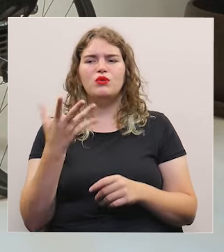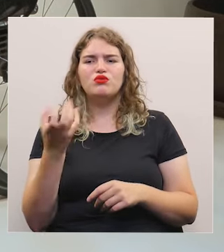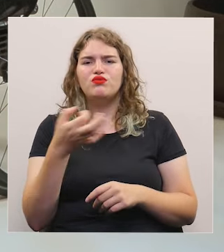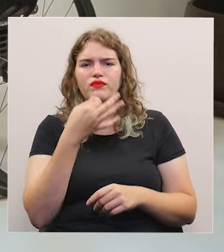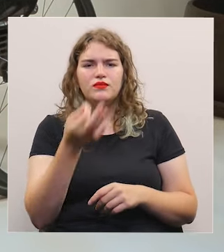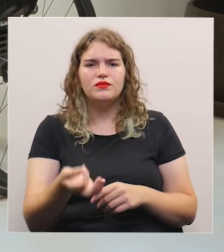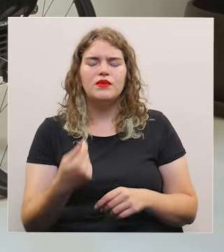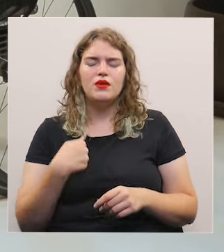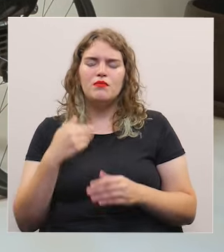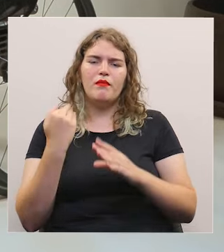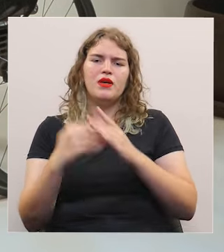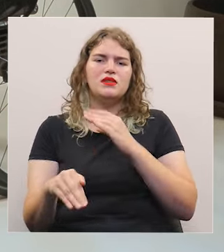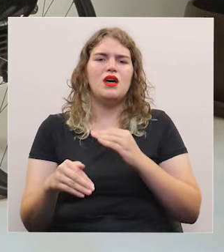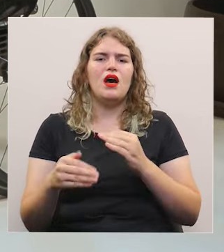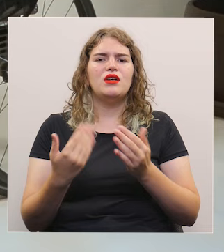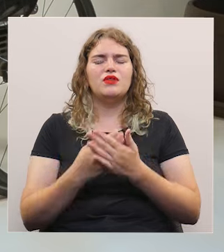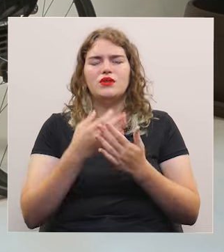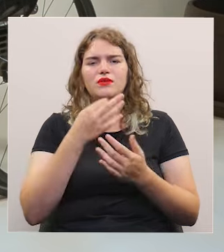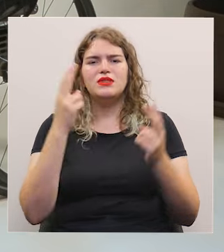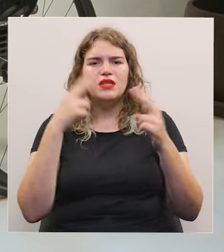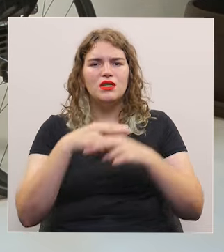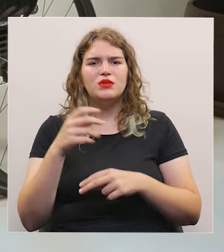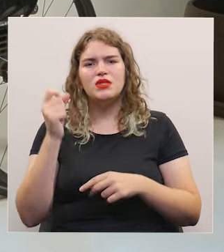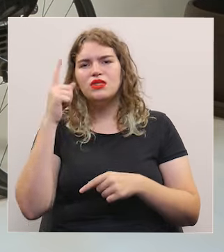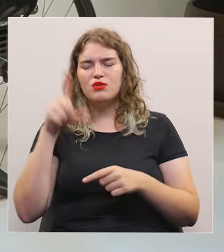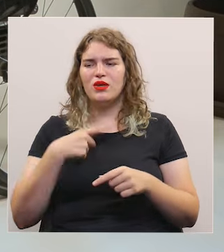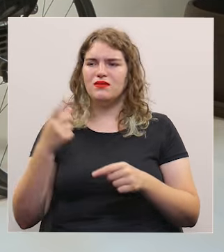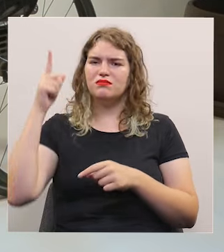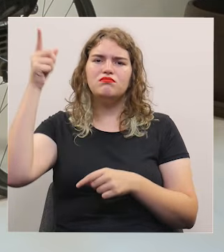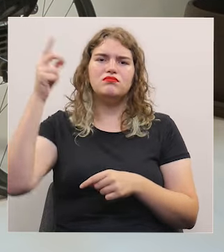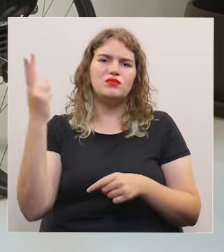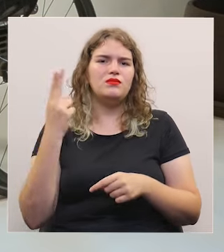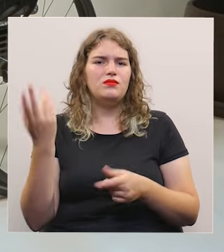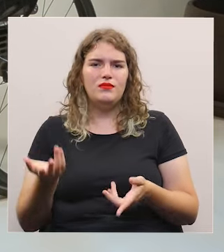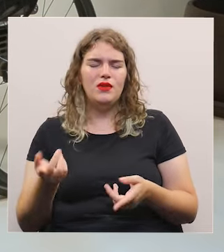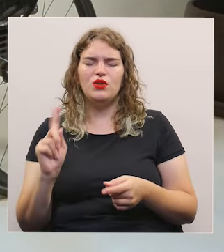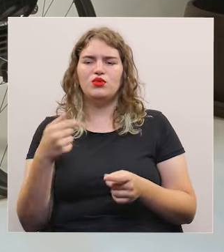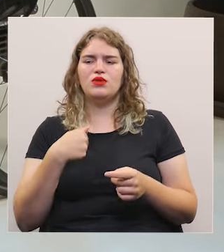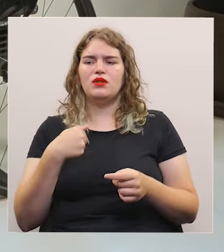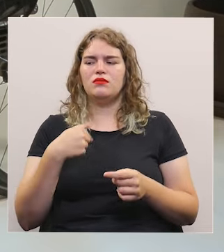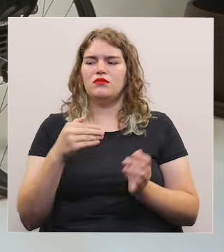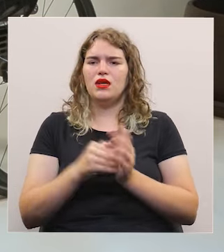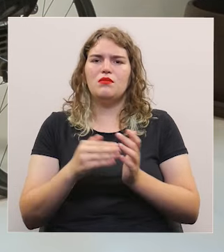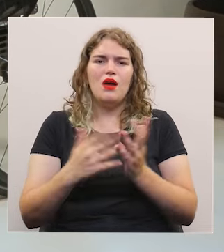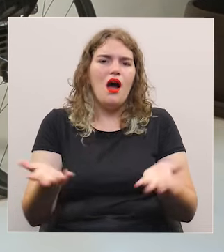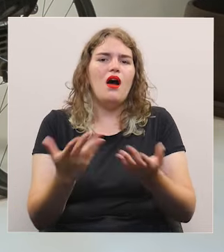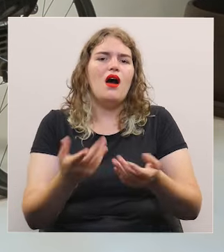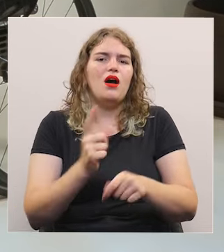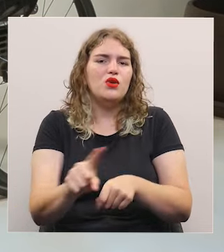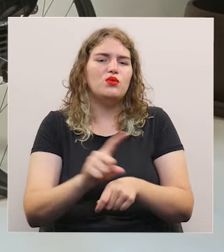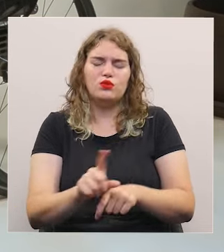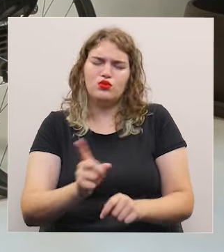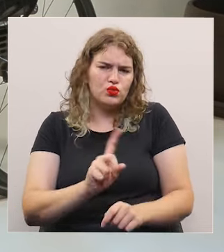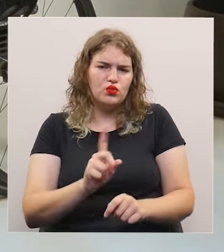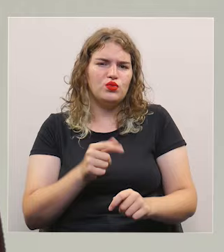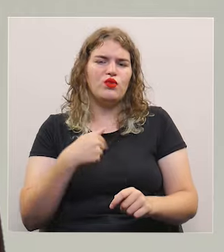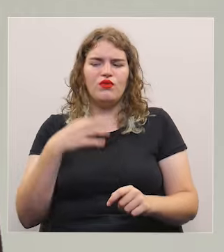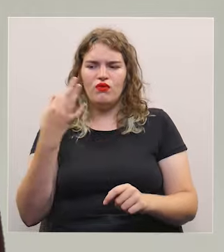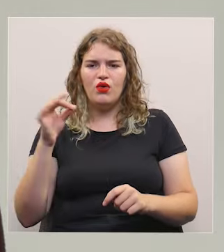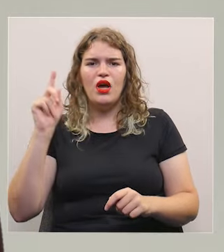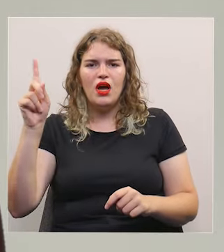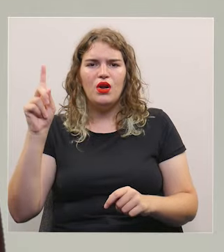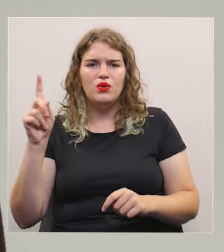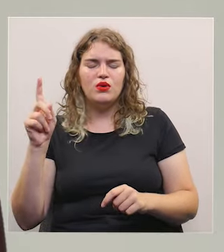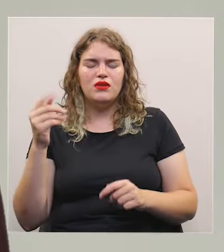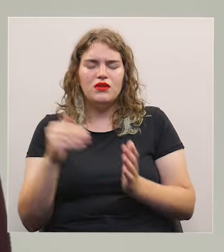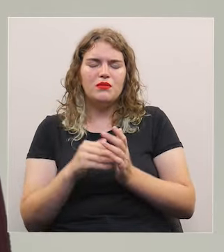pentru... Da, un mesaj să înțelegem că înțelepciunea este la El și nu trebuie noi să grăbim lucrurile, pentru că voia se va face,